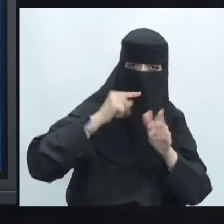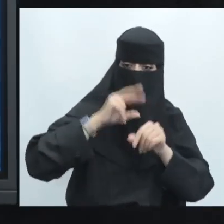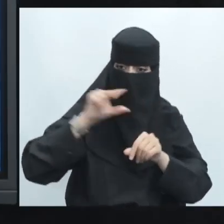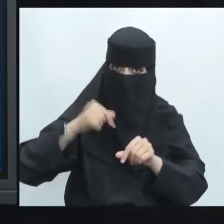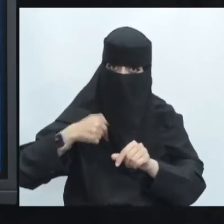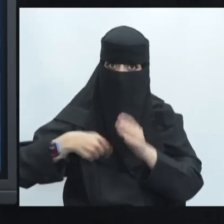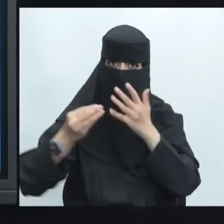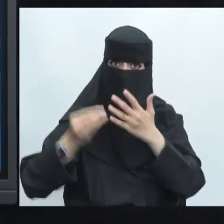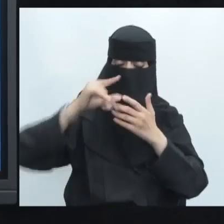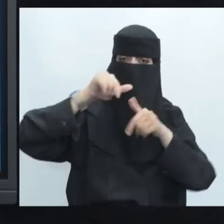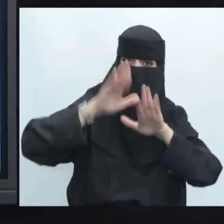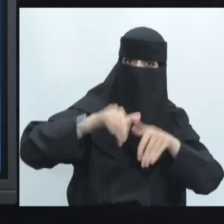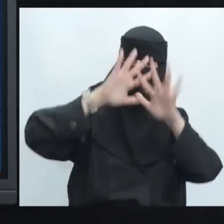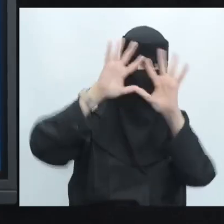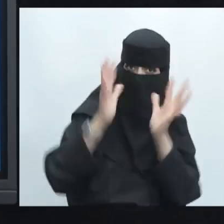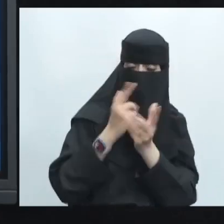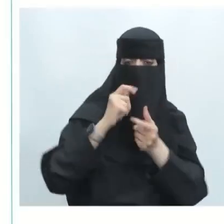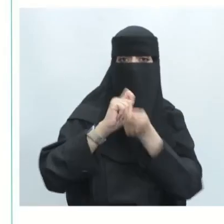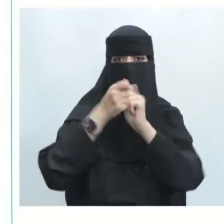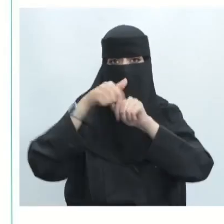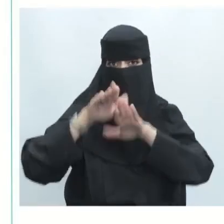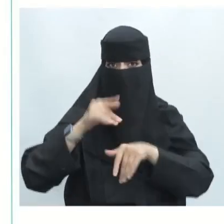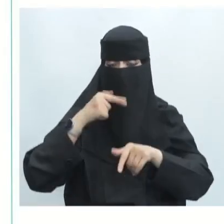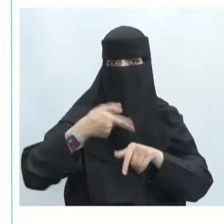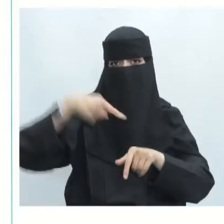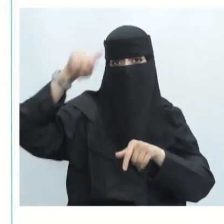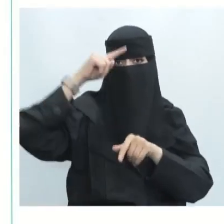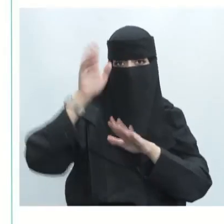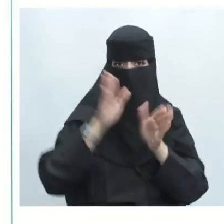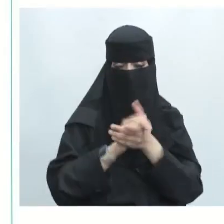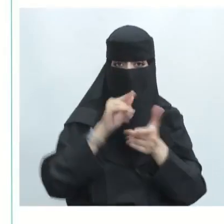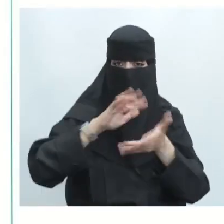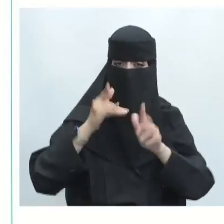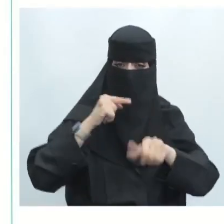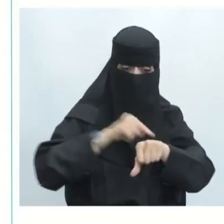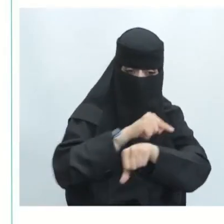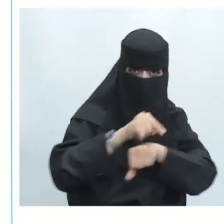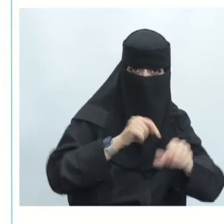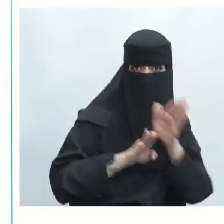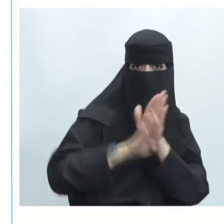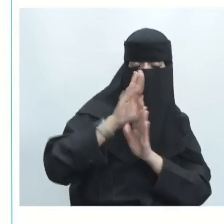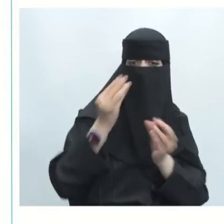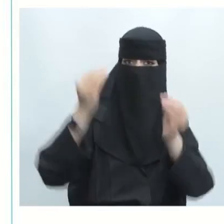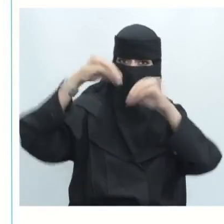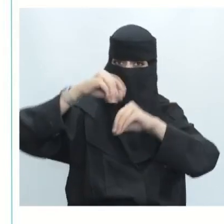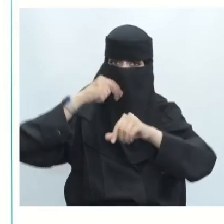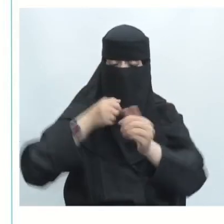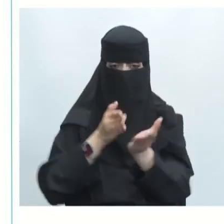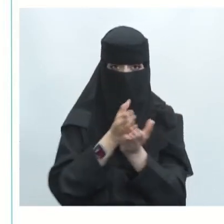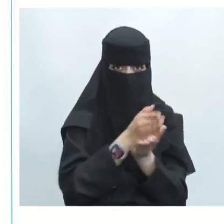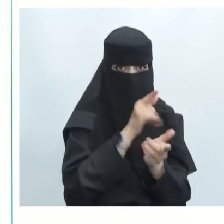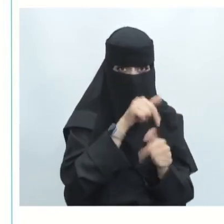عالم هذا او في العالم المتغير اذا على سبيل المثال قد يستغرق تطوير انتاج خط